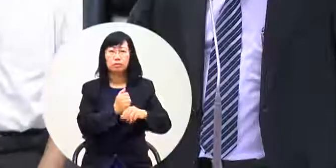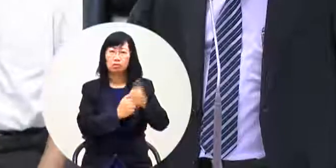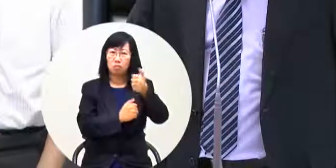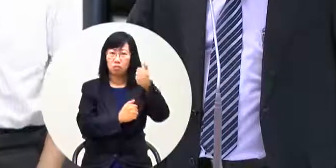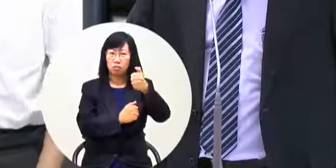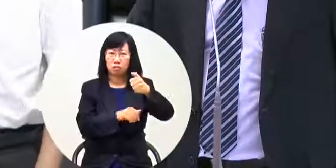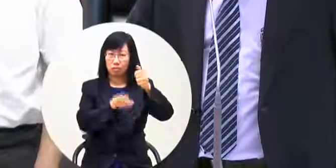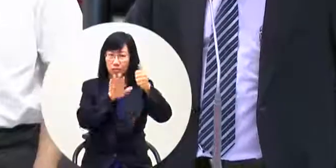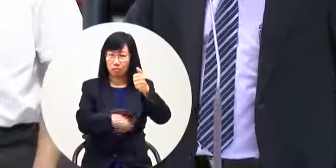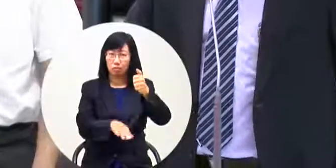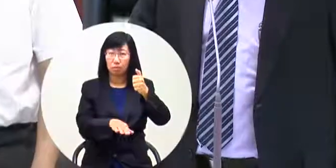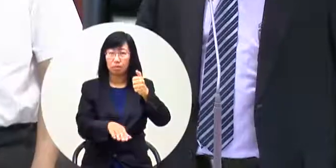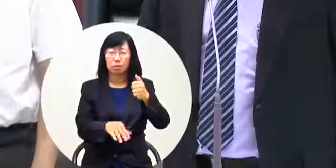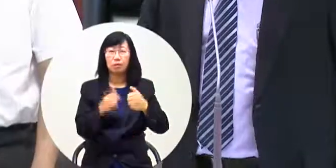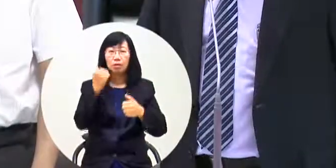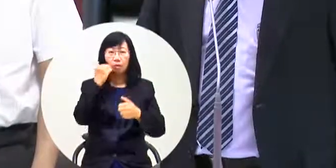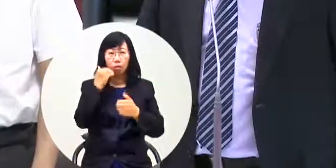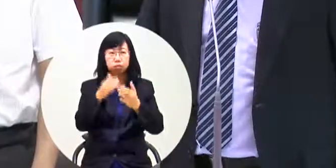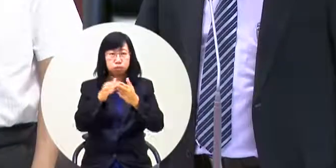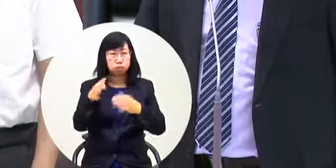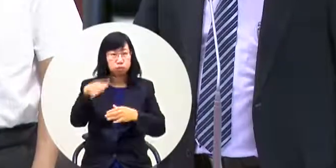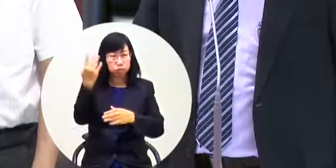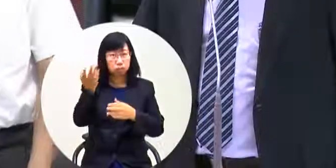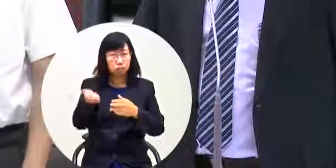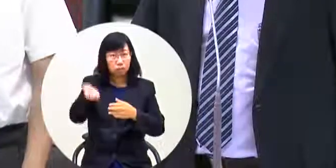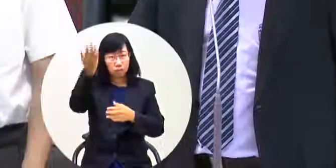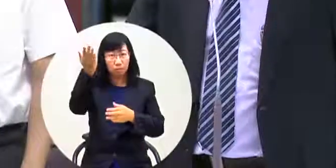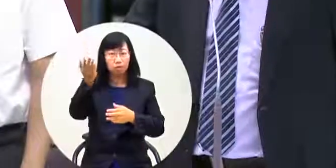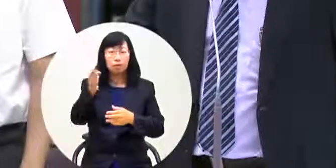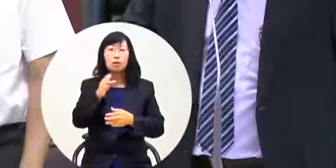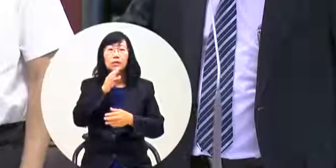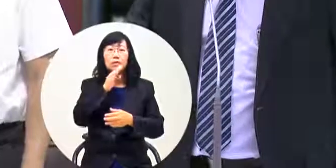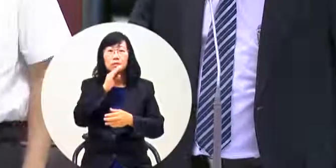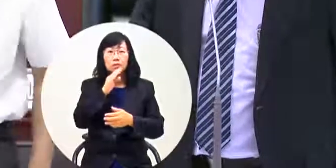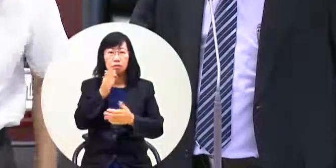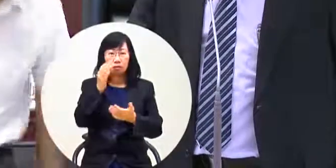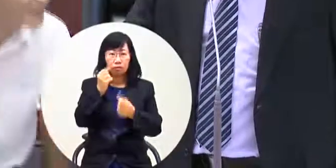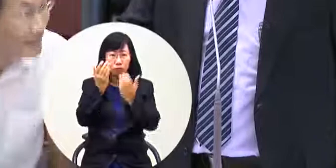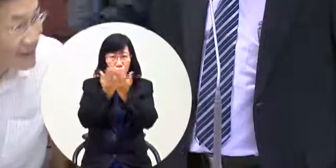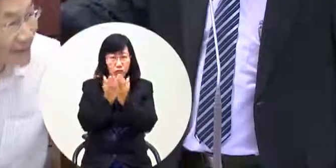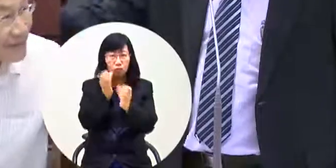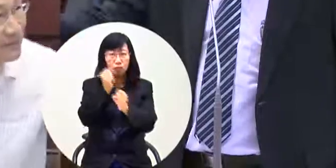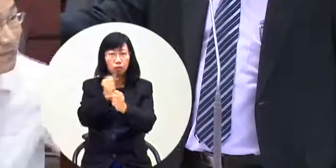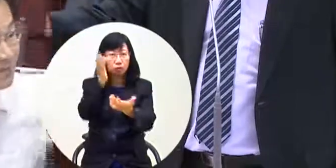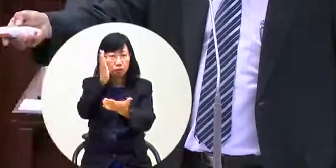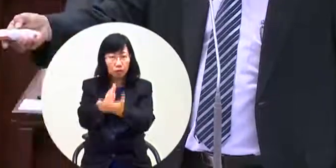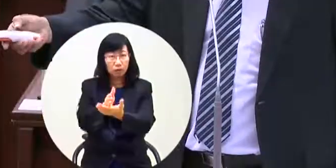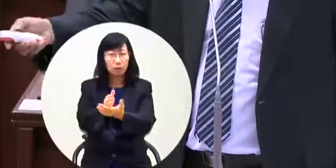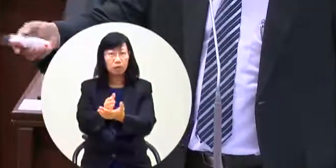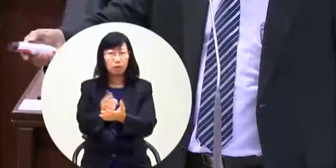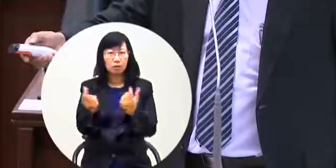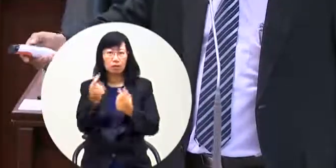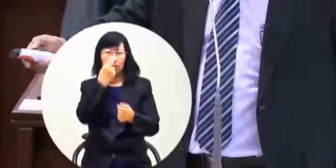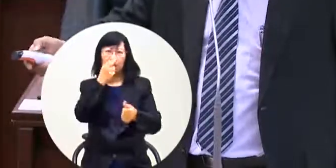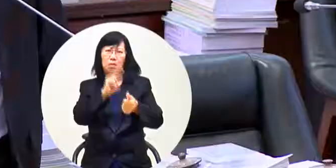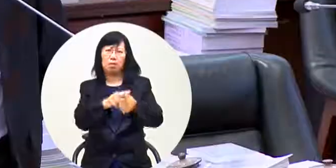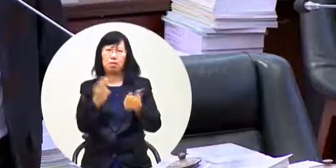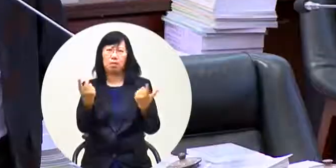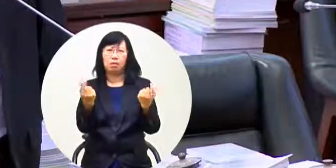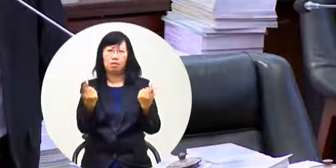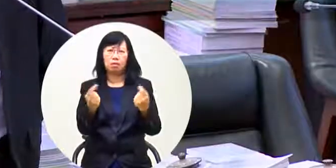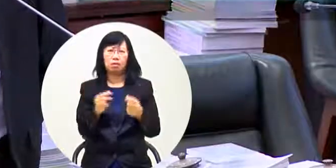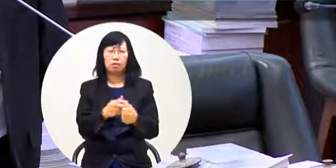要停班停课，阿那唔得糟蹋人，请坐。那台北市唔得糟蹋人，台北